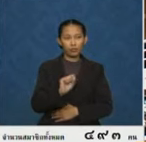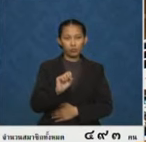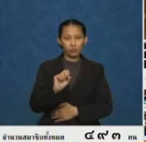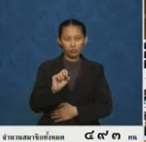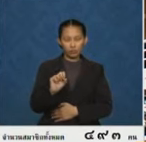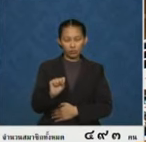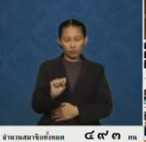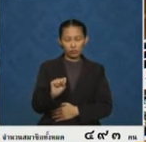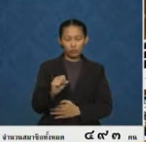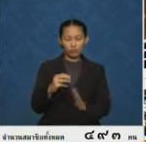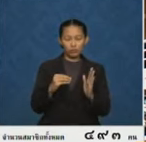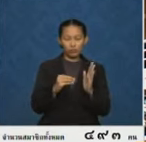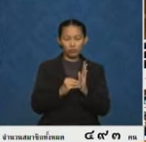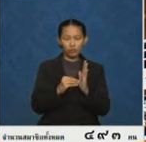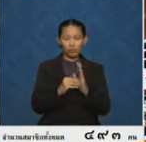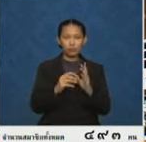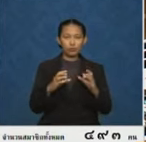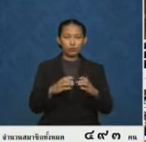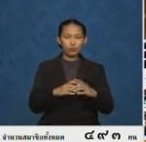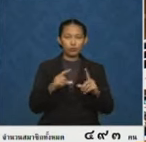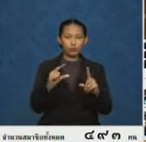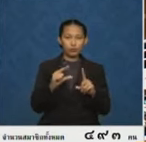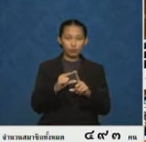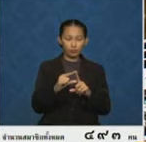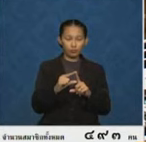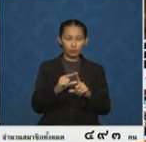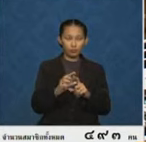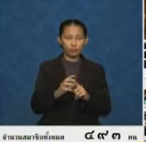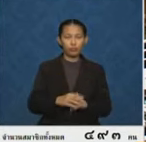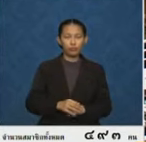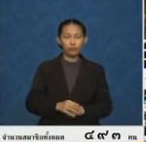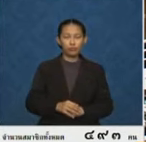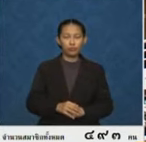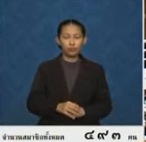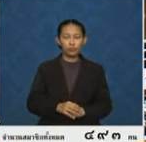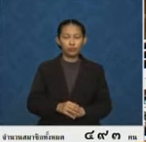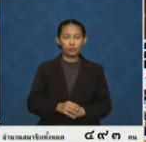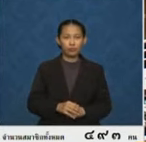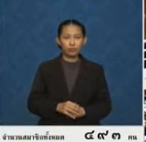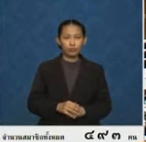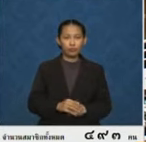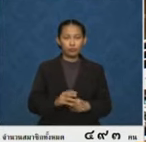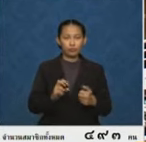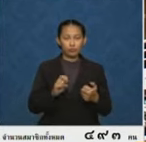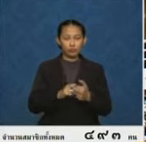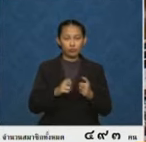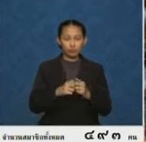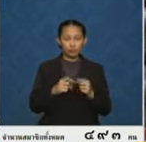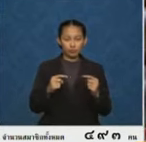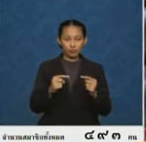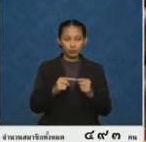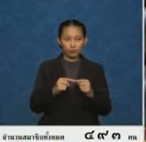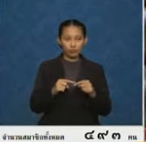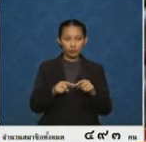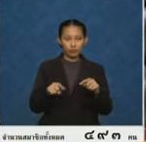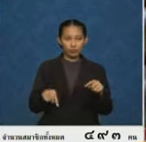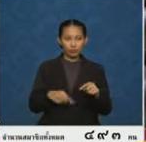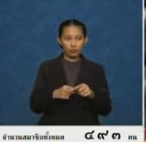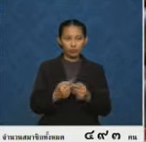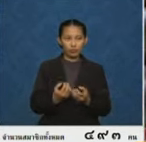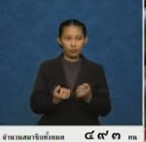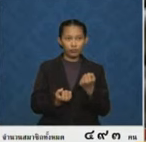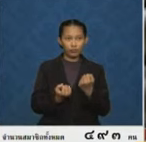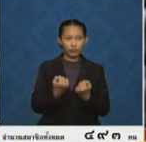ประเวศสะพาสูงพักประชาชนครับท่าประธานครับจากปัญหาเอ่อสถานีบ้านทับช้างนะครับที่ไม่มีระบบขนส่ง